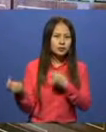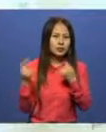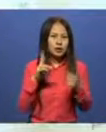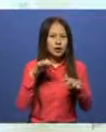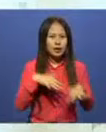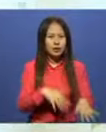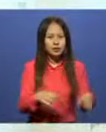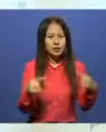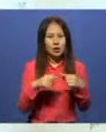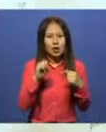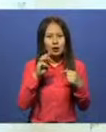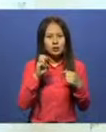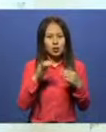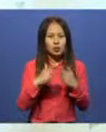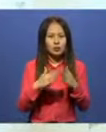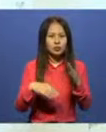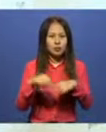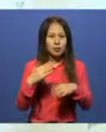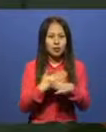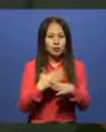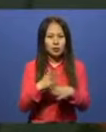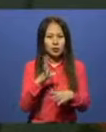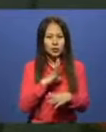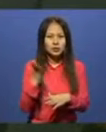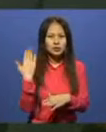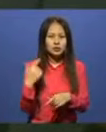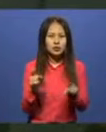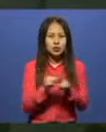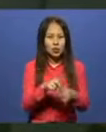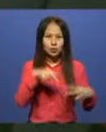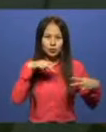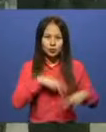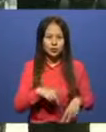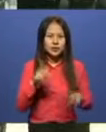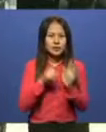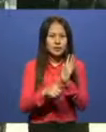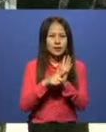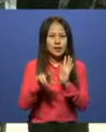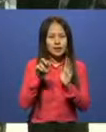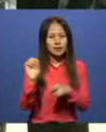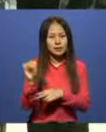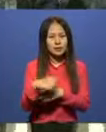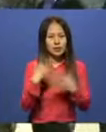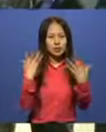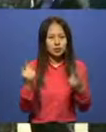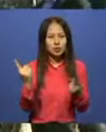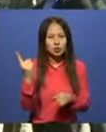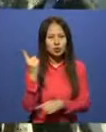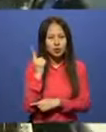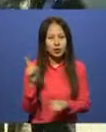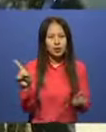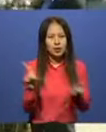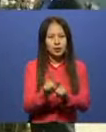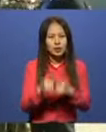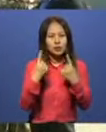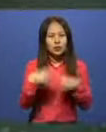жаңа шаһар Ақтауды тұрғызуға атсалысты. Елге еңбегі сіңген ардагер ұлы жеңістің 70 жылдығын асыға күтіп жүр. Ол өзге майдандастарымен